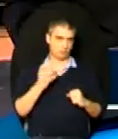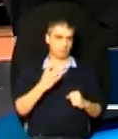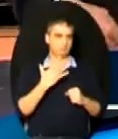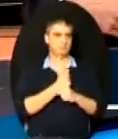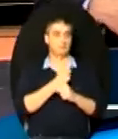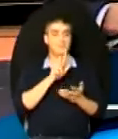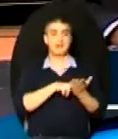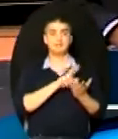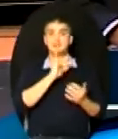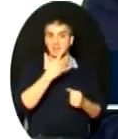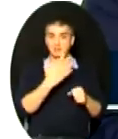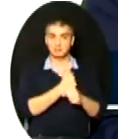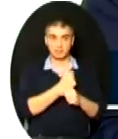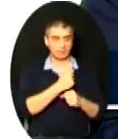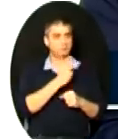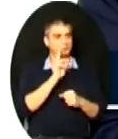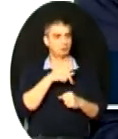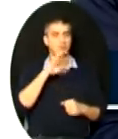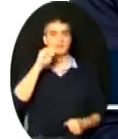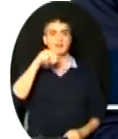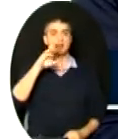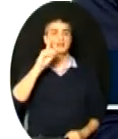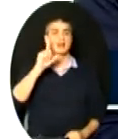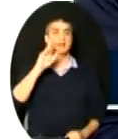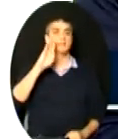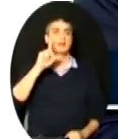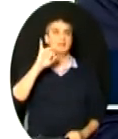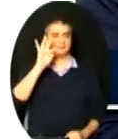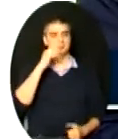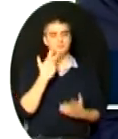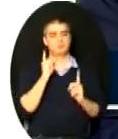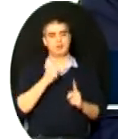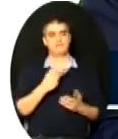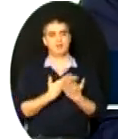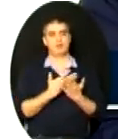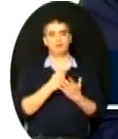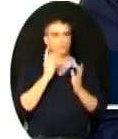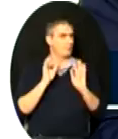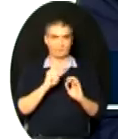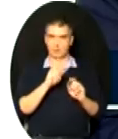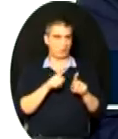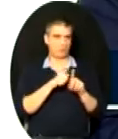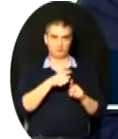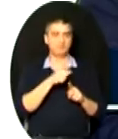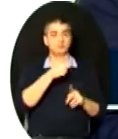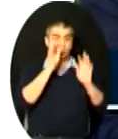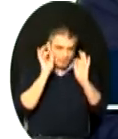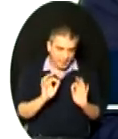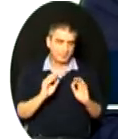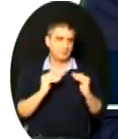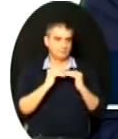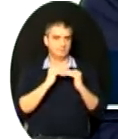יעבור את בגץ, אבל אם הוא יעבור את בגץ, יש למנדלבליט מחויבות גדולה להוכיח שהוא באמת לא כזה, ושהוא באמת